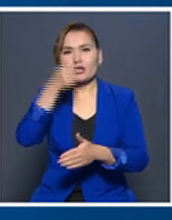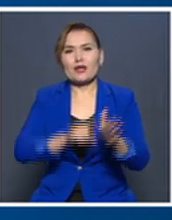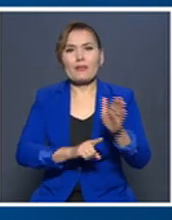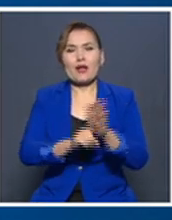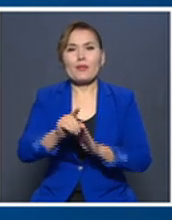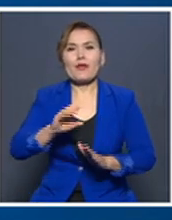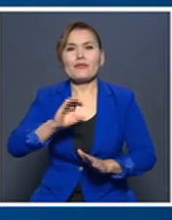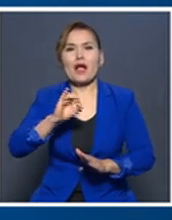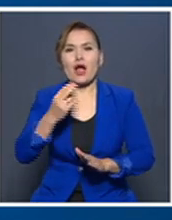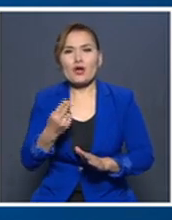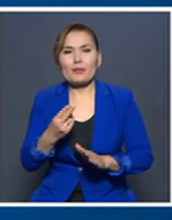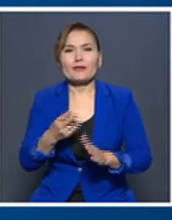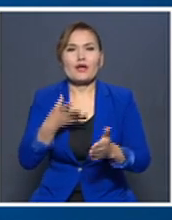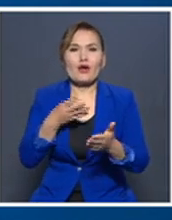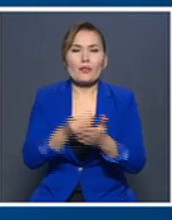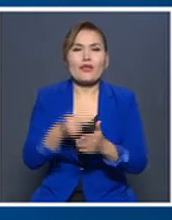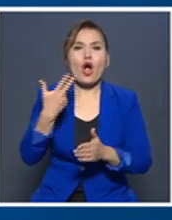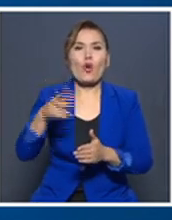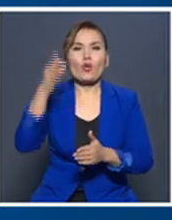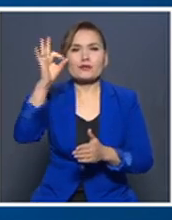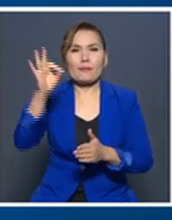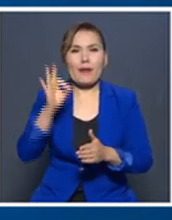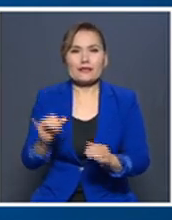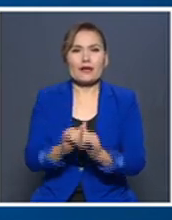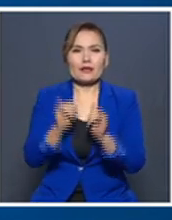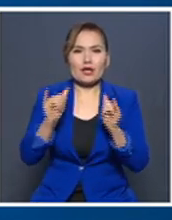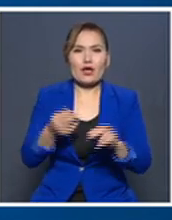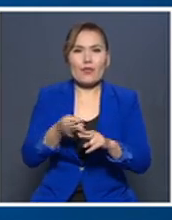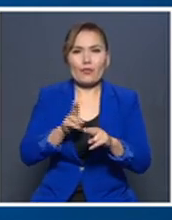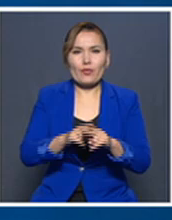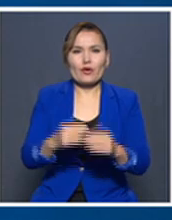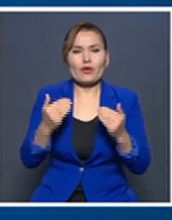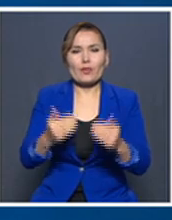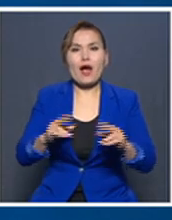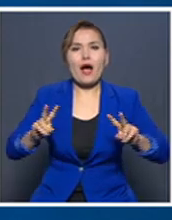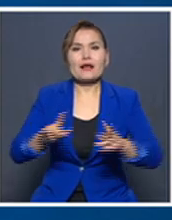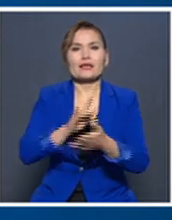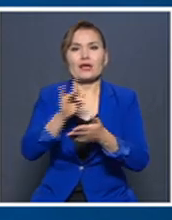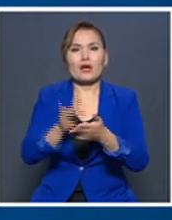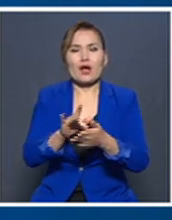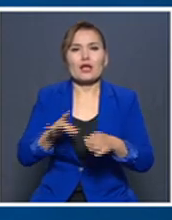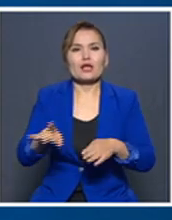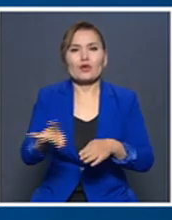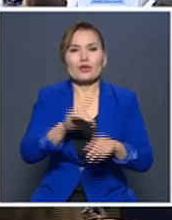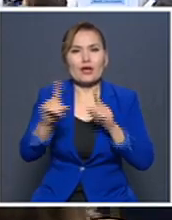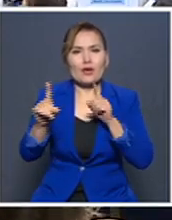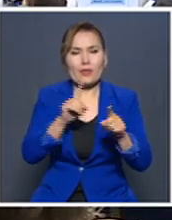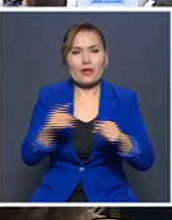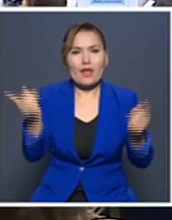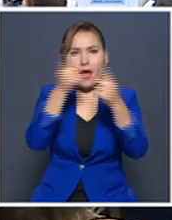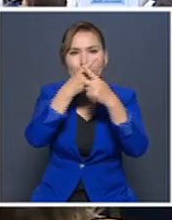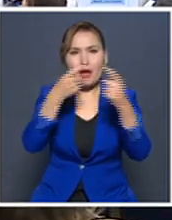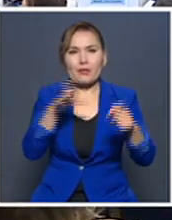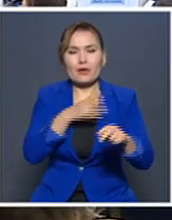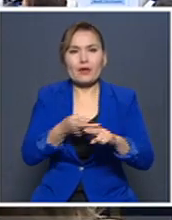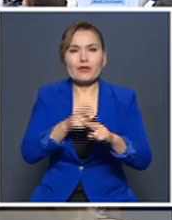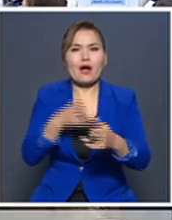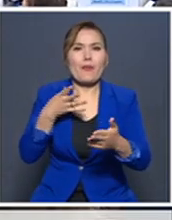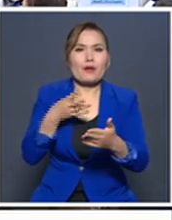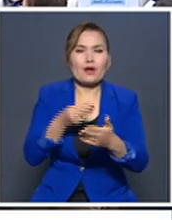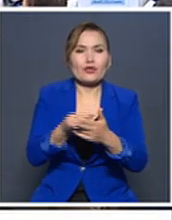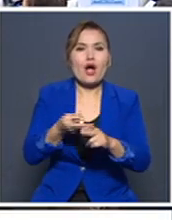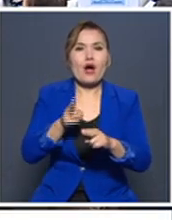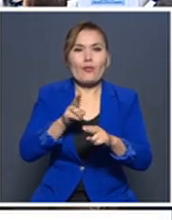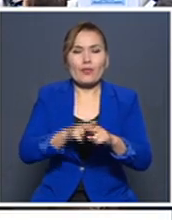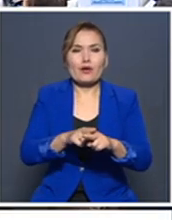Жаңа жылдан бастап әлеуметтік төлемдер 30% артады. Бұл туралы бүгін Елордада өткен республикалық семинарда мәлім болды. Төлемақының